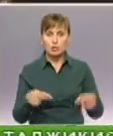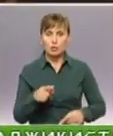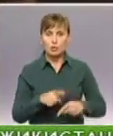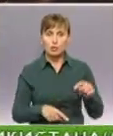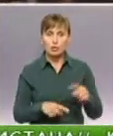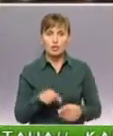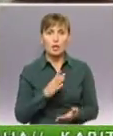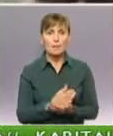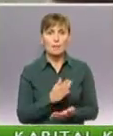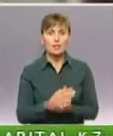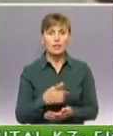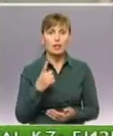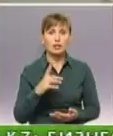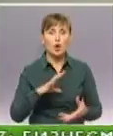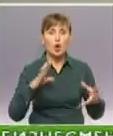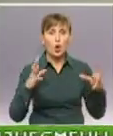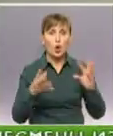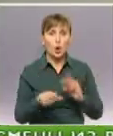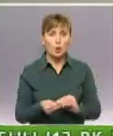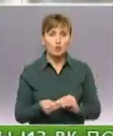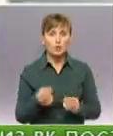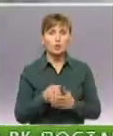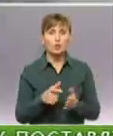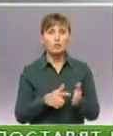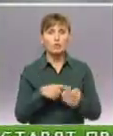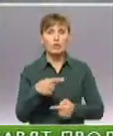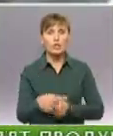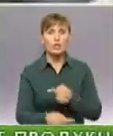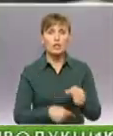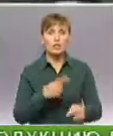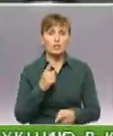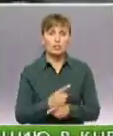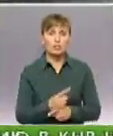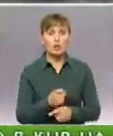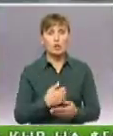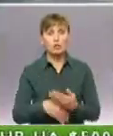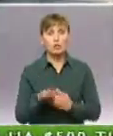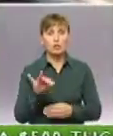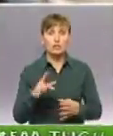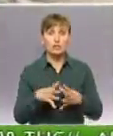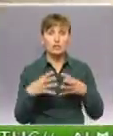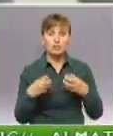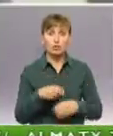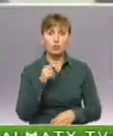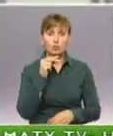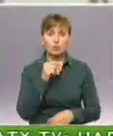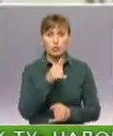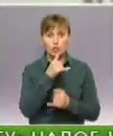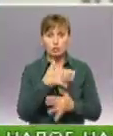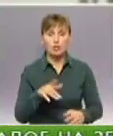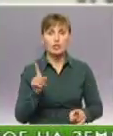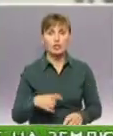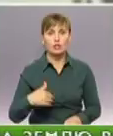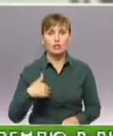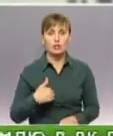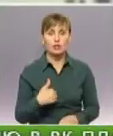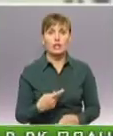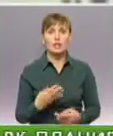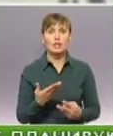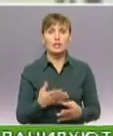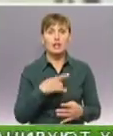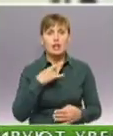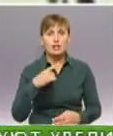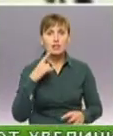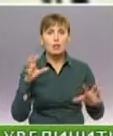родственникам, имеющим одного общего предка до седьмого колена, запрещалось. А уйти из семьи мужа не могли даже вдовы. Для них основатель